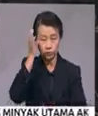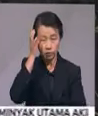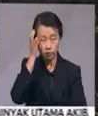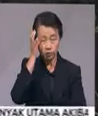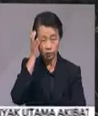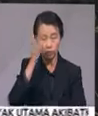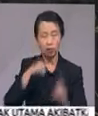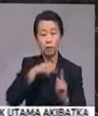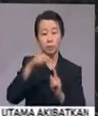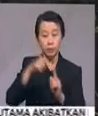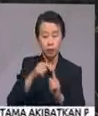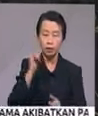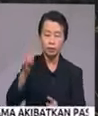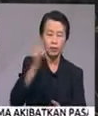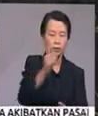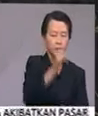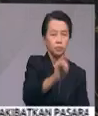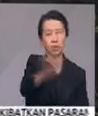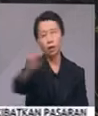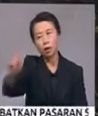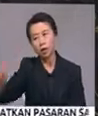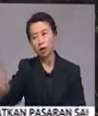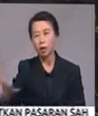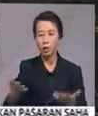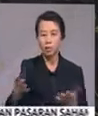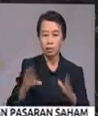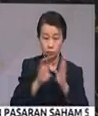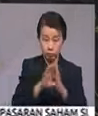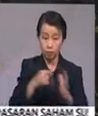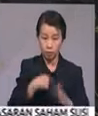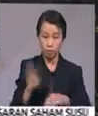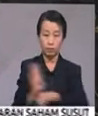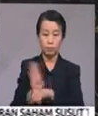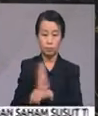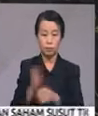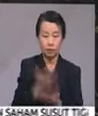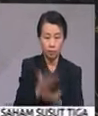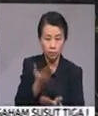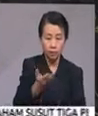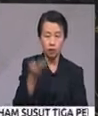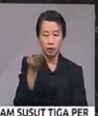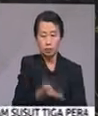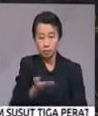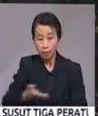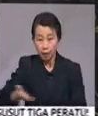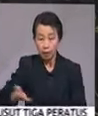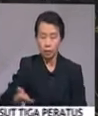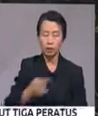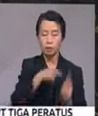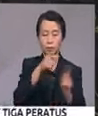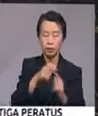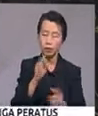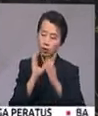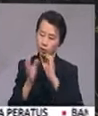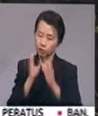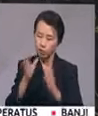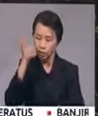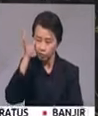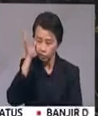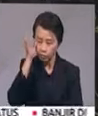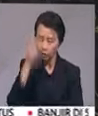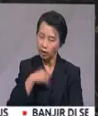Kelebihannya bila kita pergi mana-mana, macam saya buat bisnes, kita beli barang ke apa ke, bila kita cakap dalam bahasa